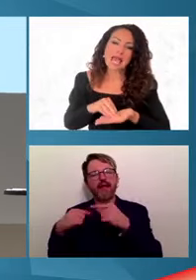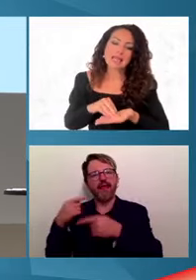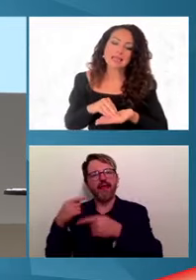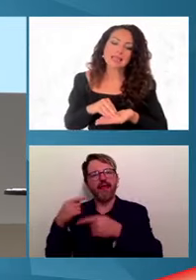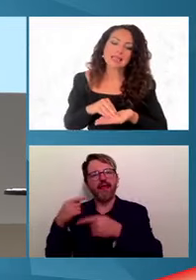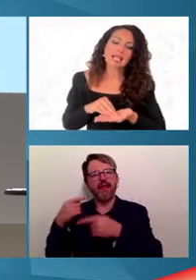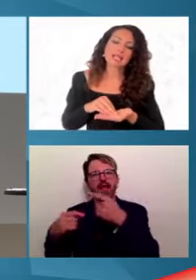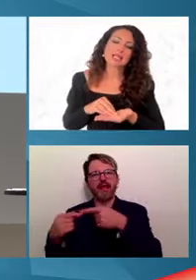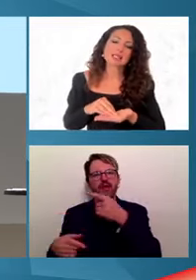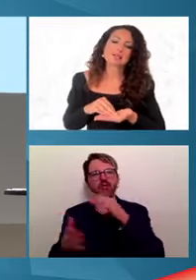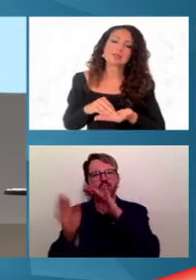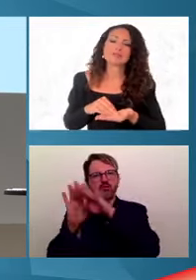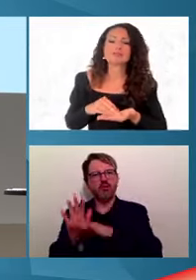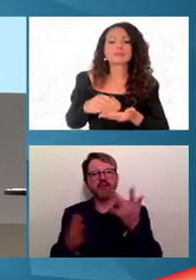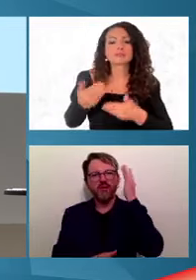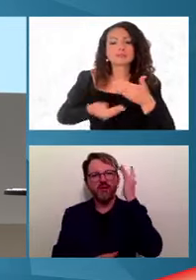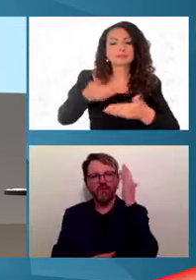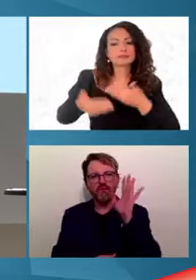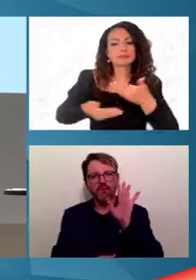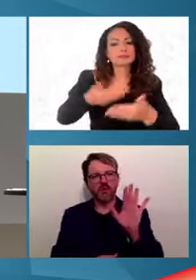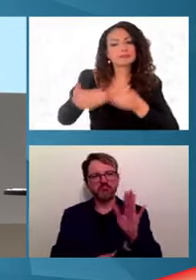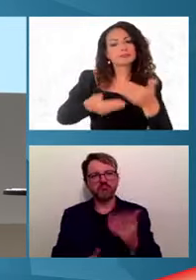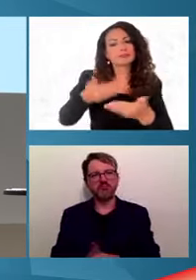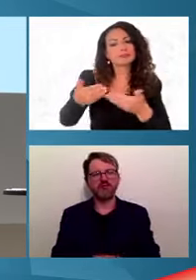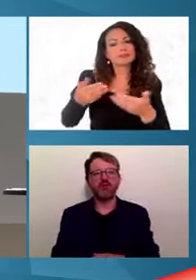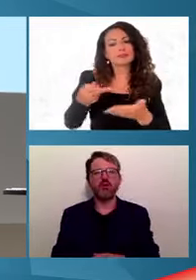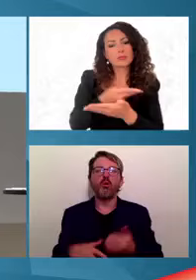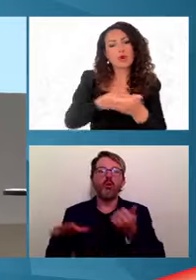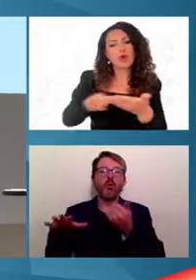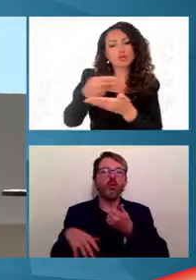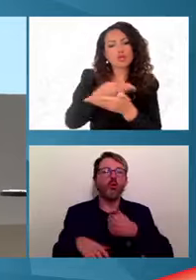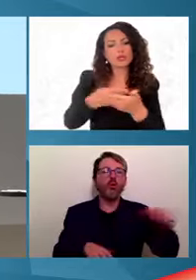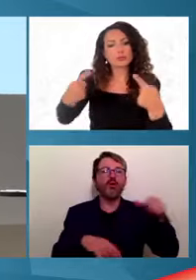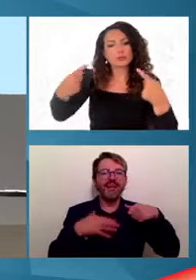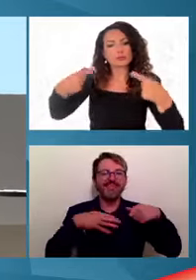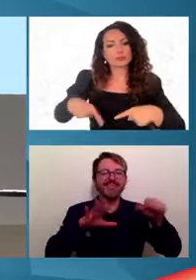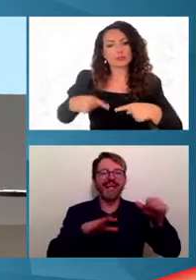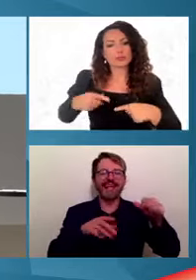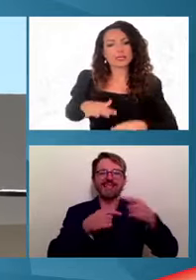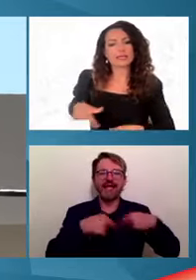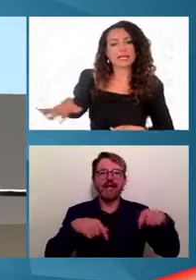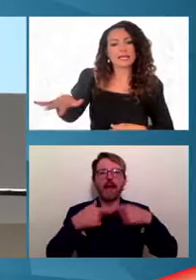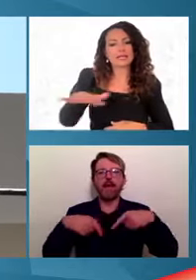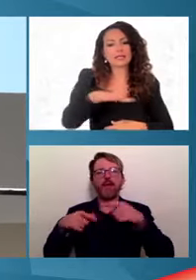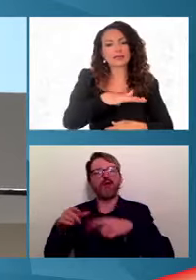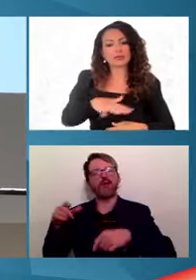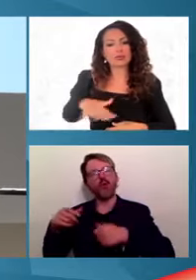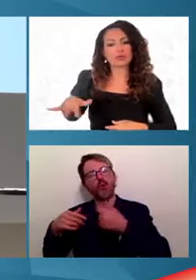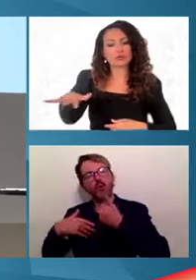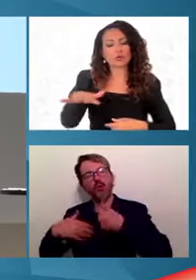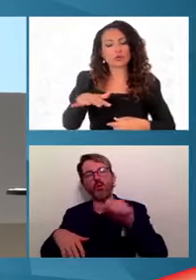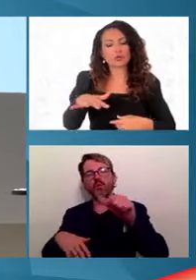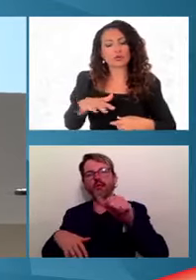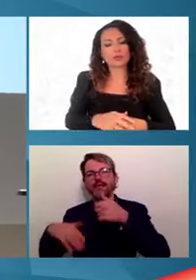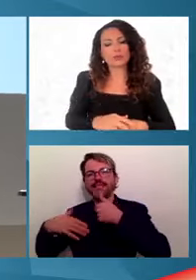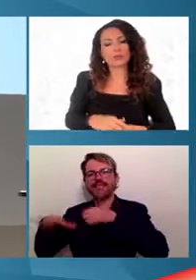vor? Und es gibt natürlich 116 Gemeinden, 116 Situationen, 116 ganz